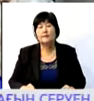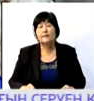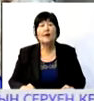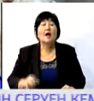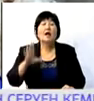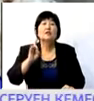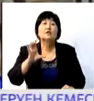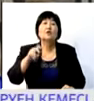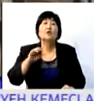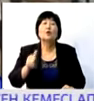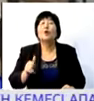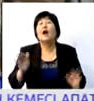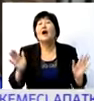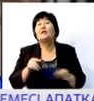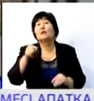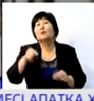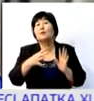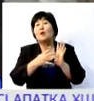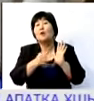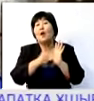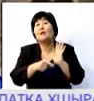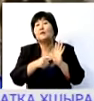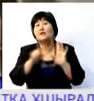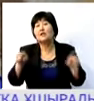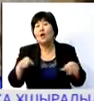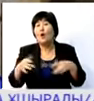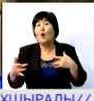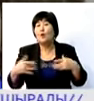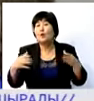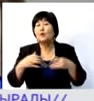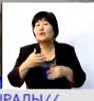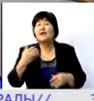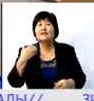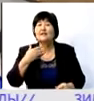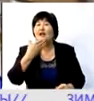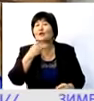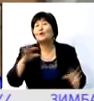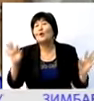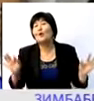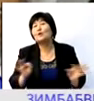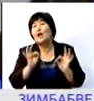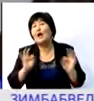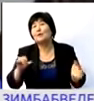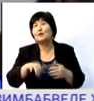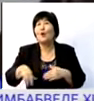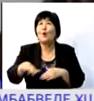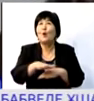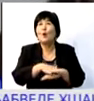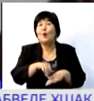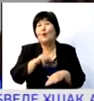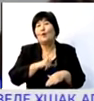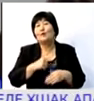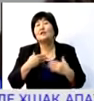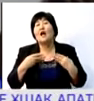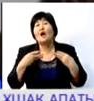Сыр сұлуы ансамблі 1967 жылы құрылды. Өнер ұжымы сырдың сұлу сазын әуелете орындап, көпшілікті өз